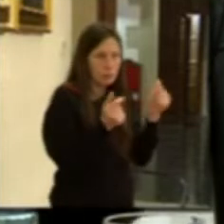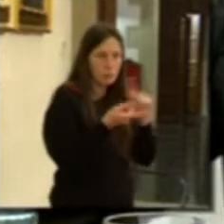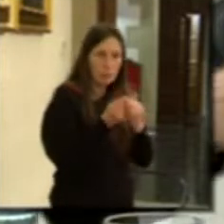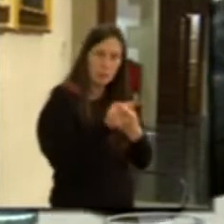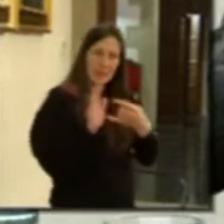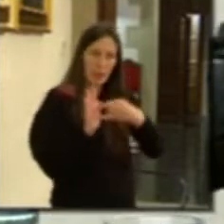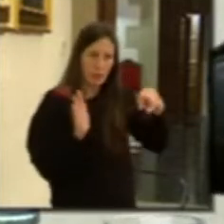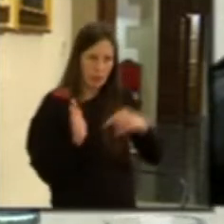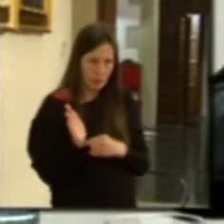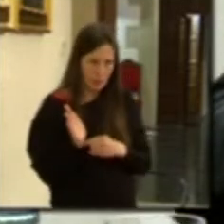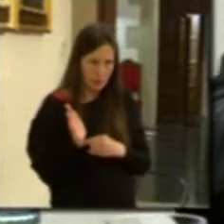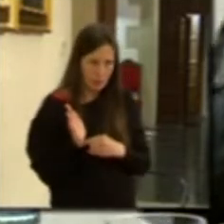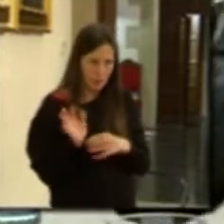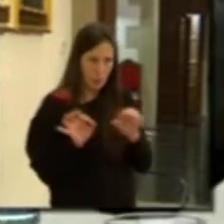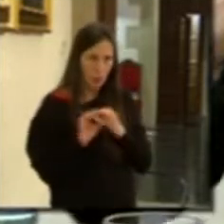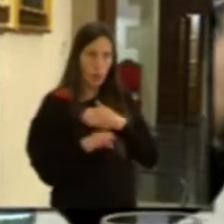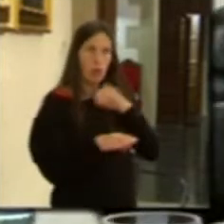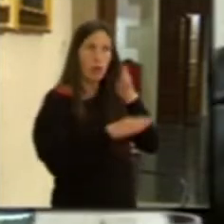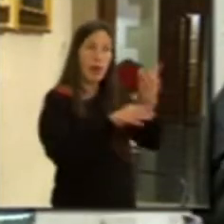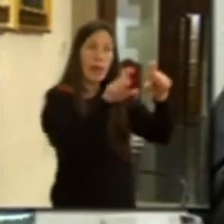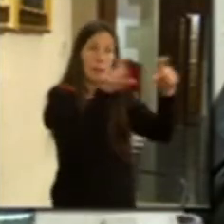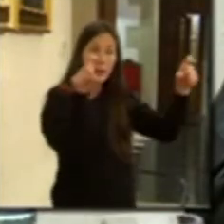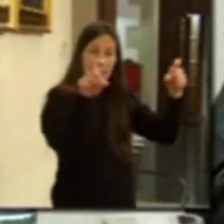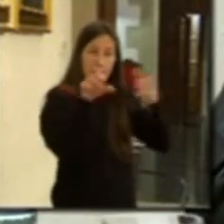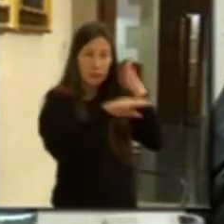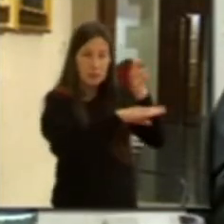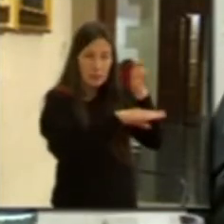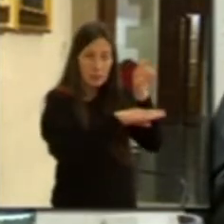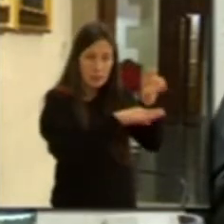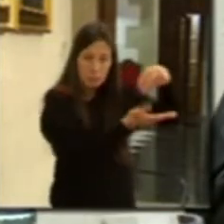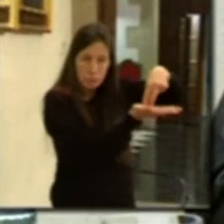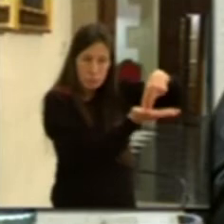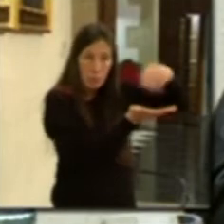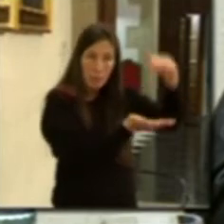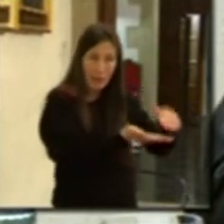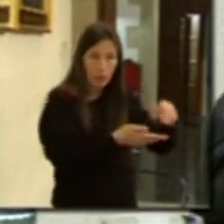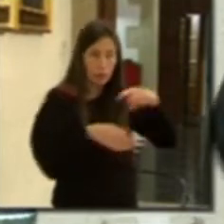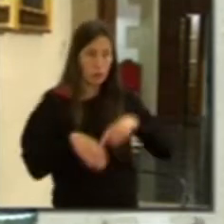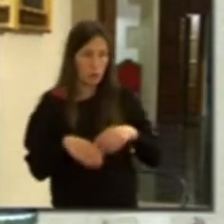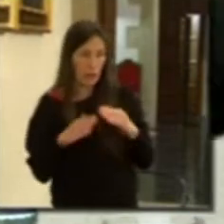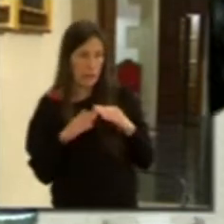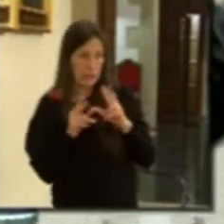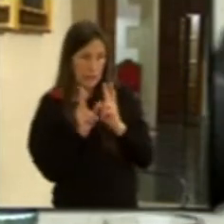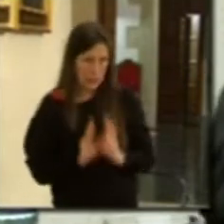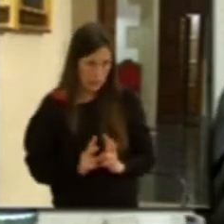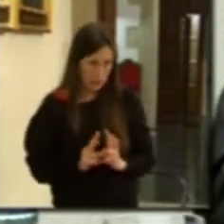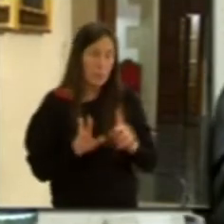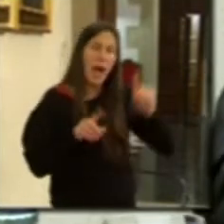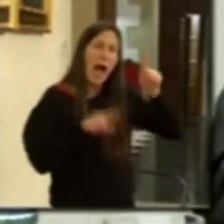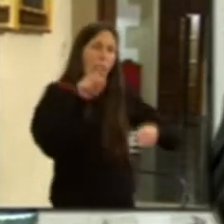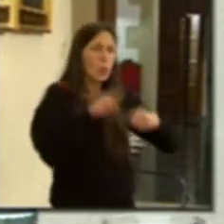anar-hi i anem menys dies, algú ha fet previsions molt pessimistes i ha dit les ciutats es